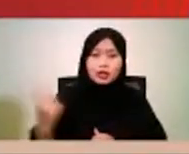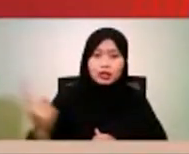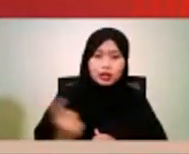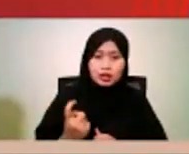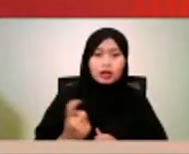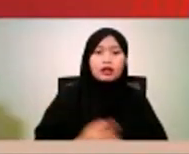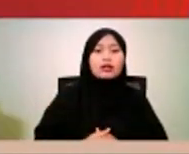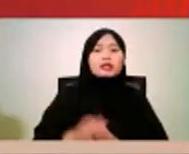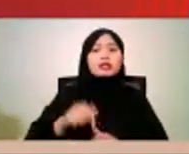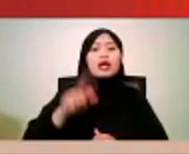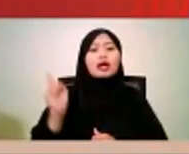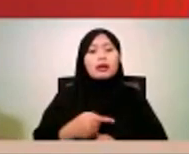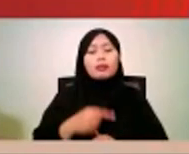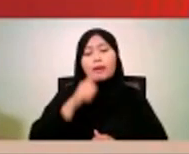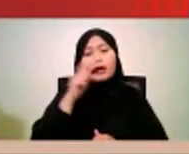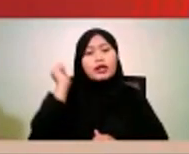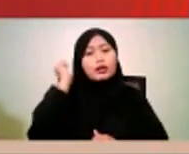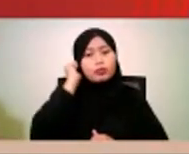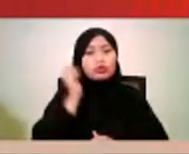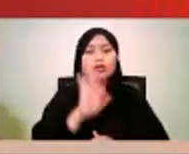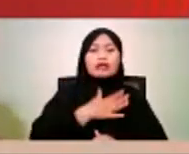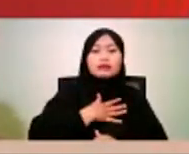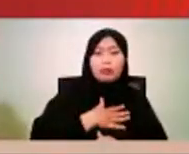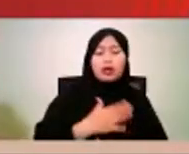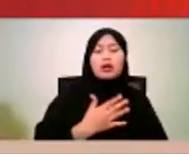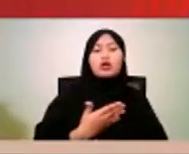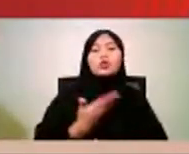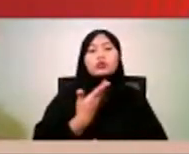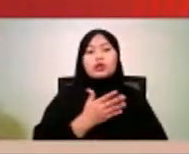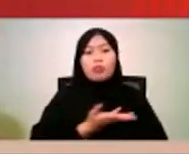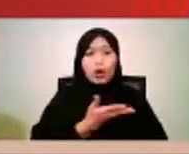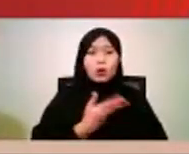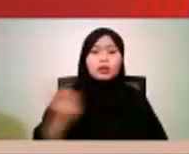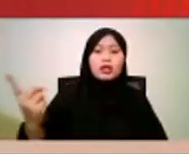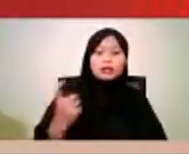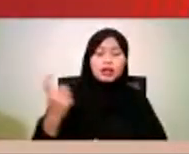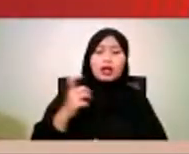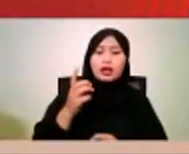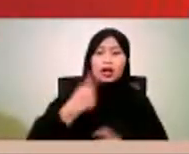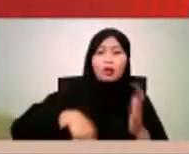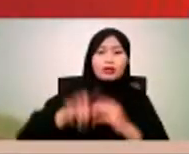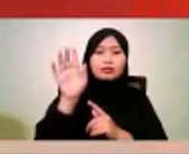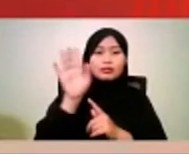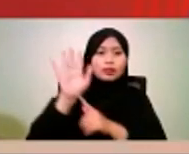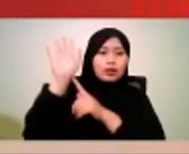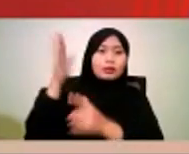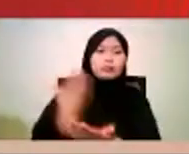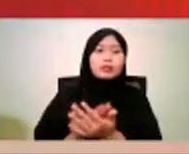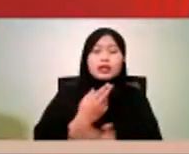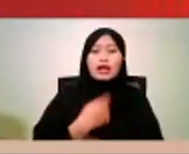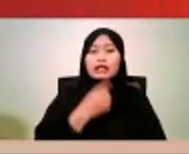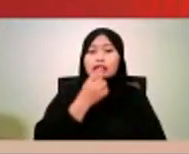di sini ada bapak ibu yang sudah tidak sabar untuk menyampaikan pertanyaan dengan recent mohon izin Bapak